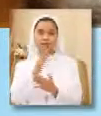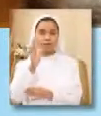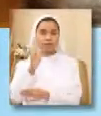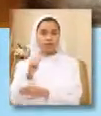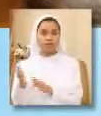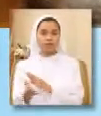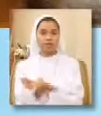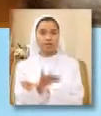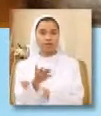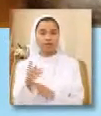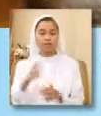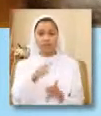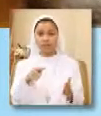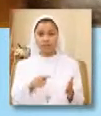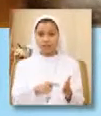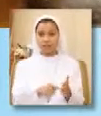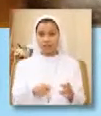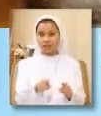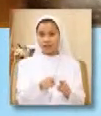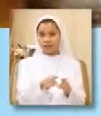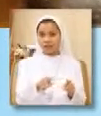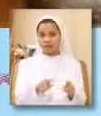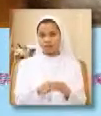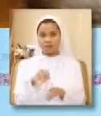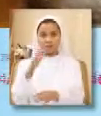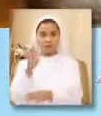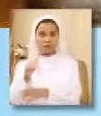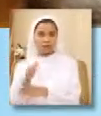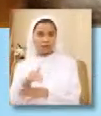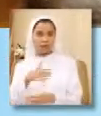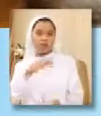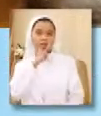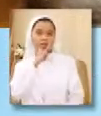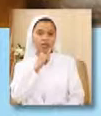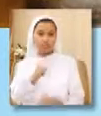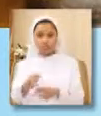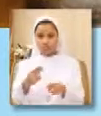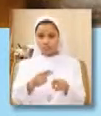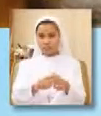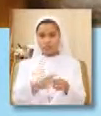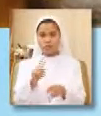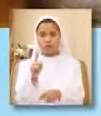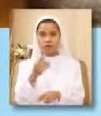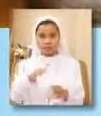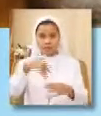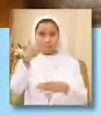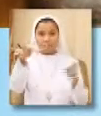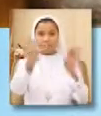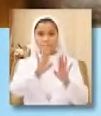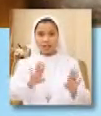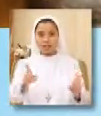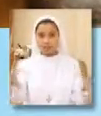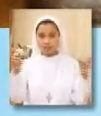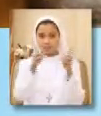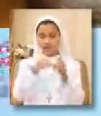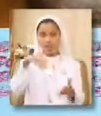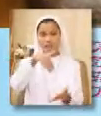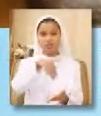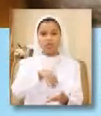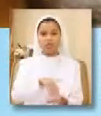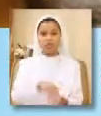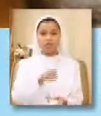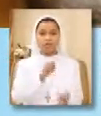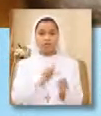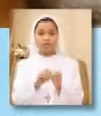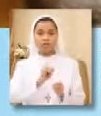hope next Sunday, makikita muli tayo. Kaya nagpapasalamat ako sa inyo. Ding pakikisa sa amin